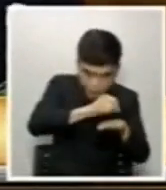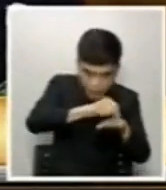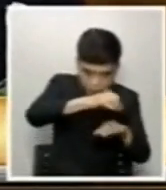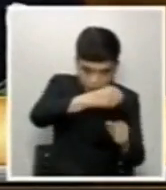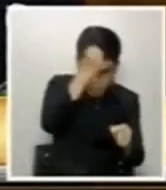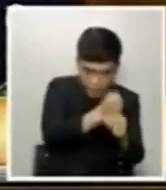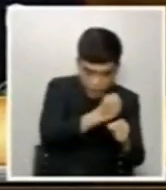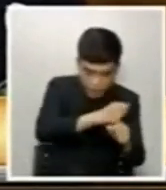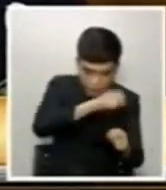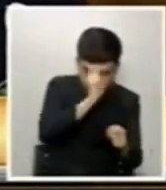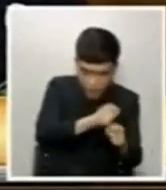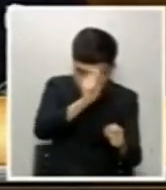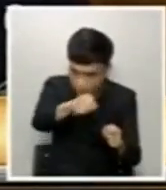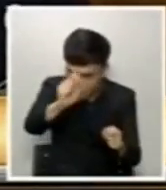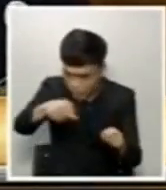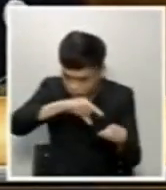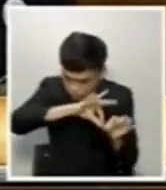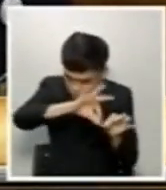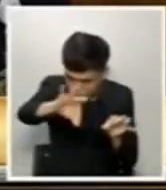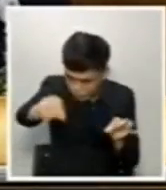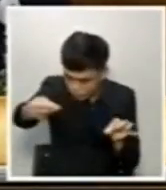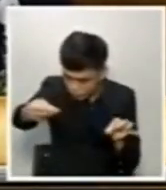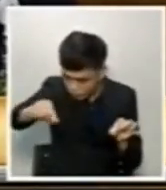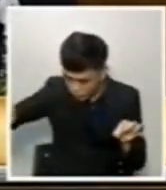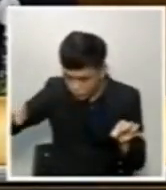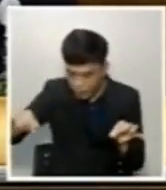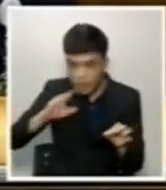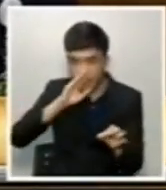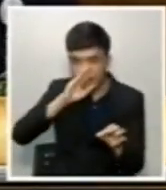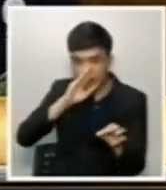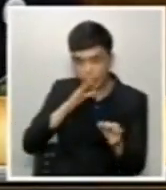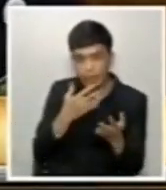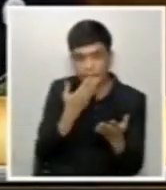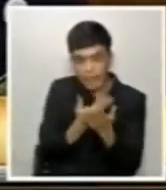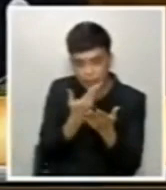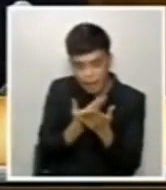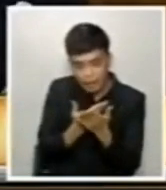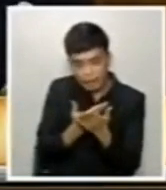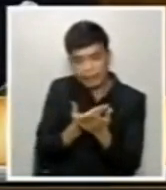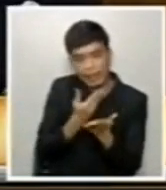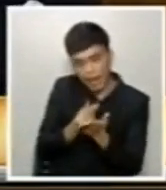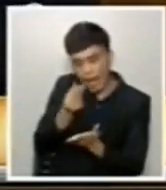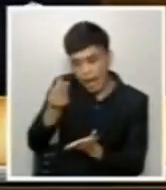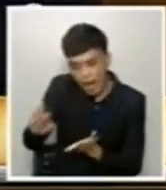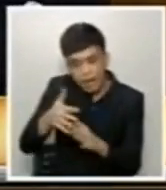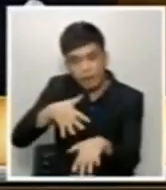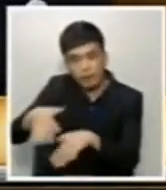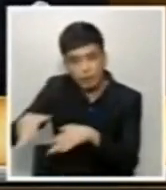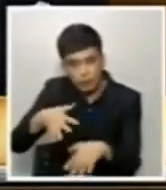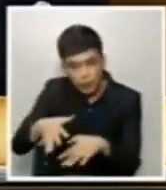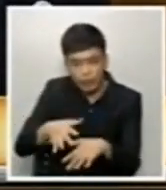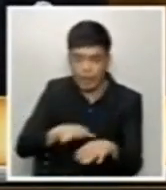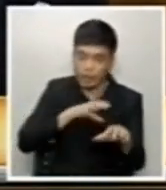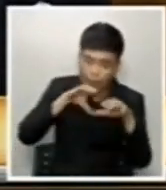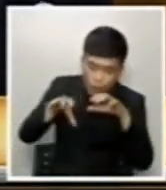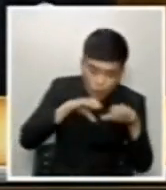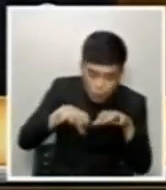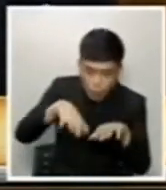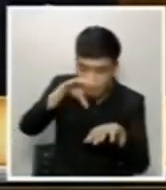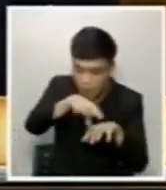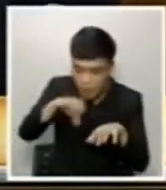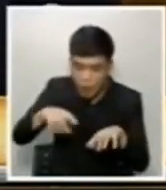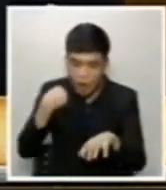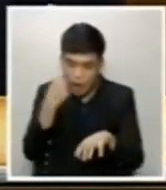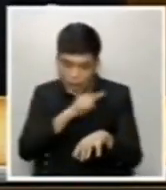2563นะครับเพราะจะต้องมีกระบวนการในการที่จะชดเชยในส่วนของที่ดินนะครับมีกระบวนการในการประสานงานกับหน่วยงานที่เกี่ยวข้อง